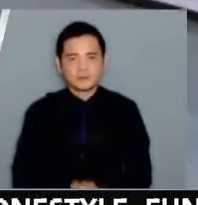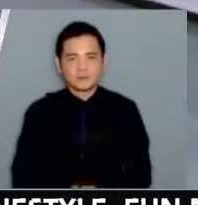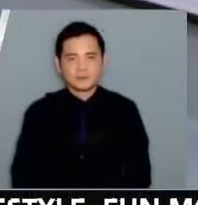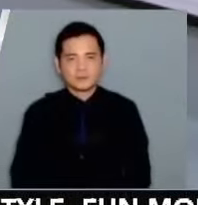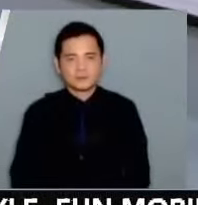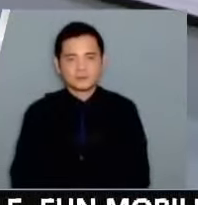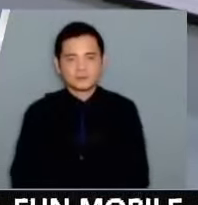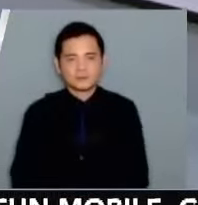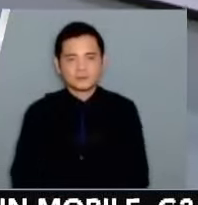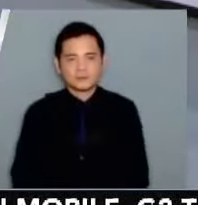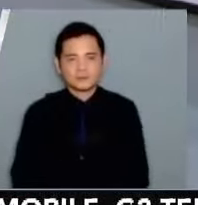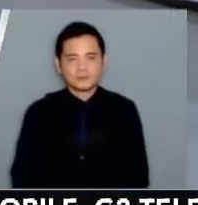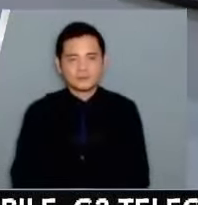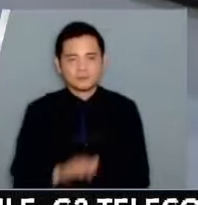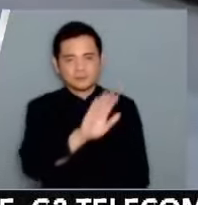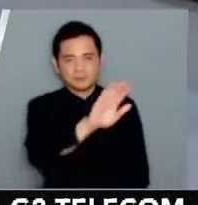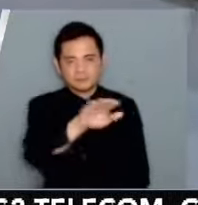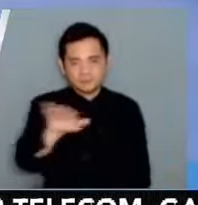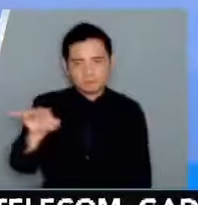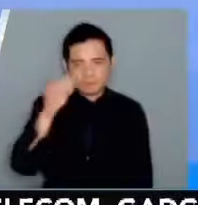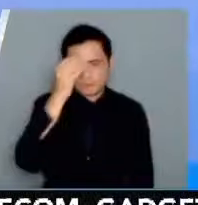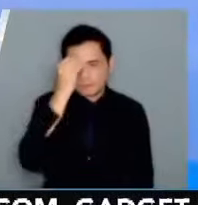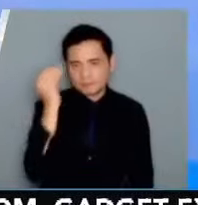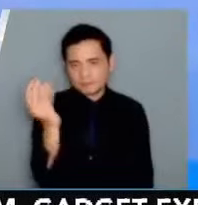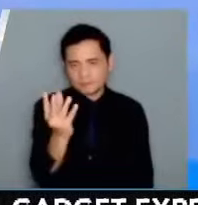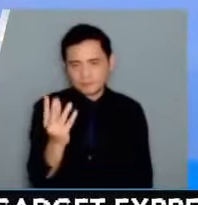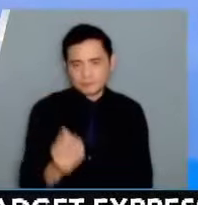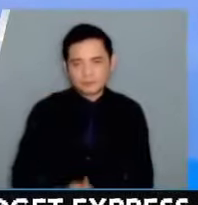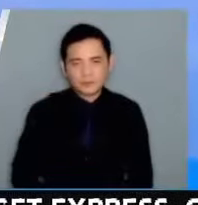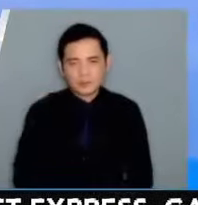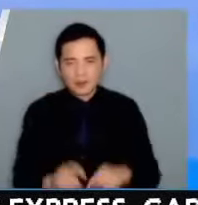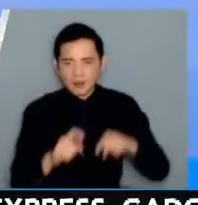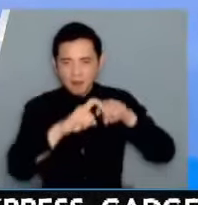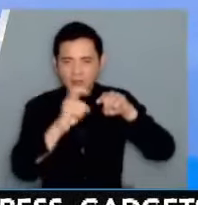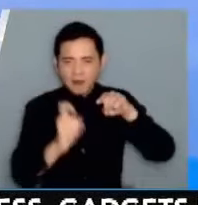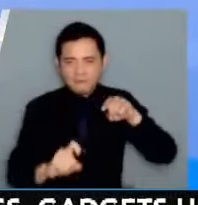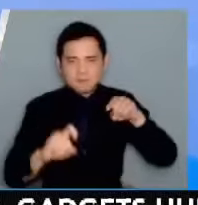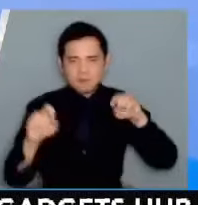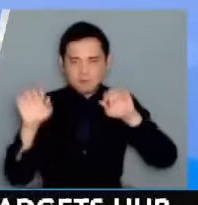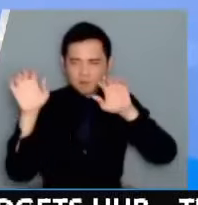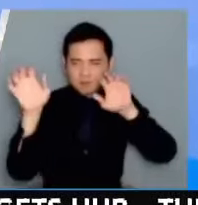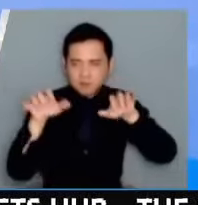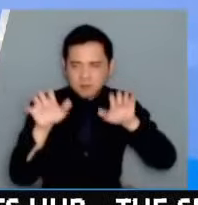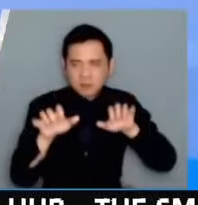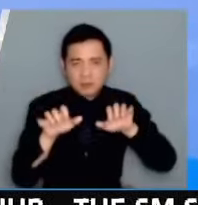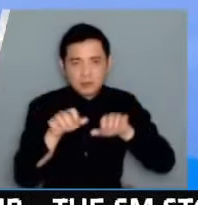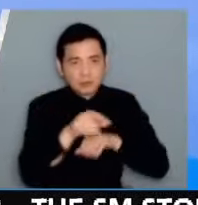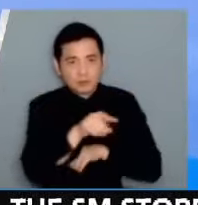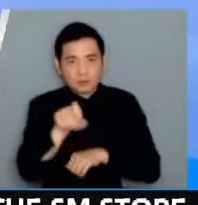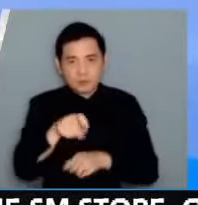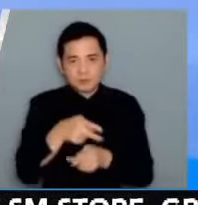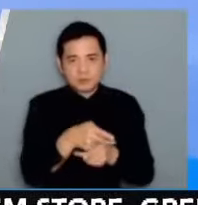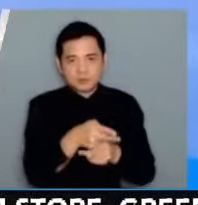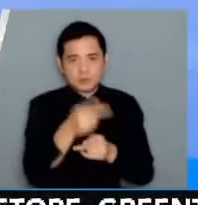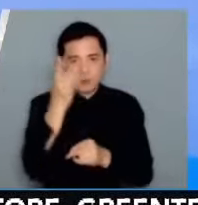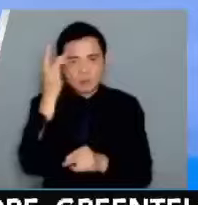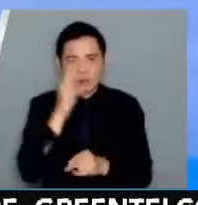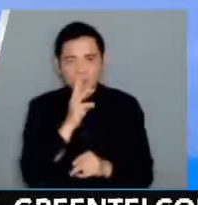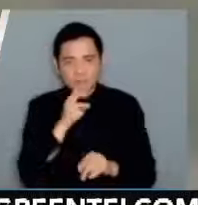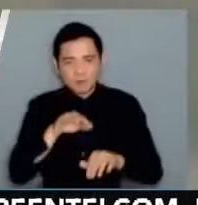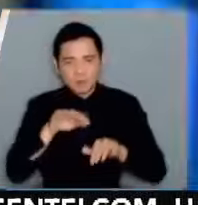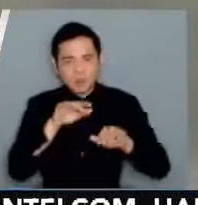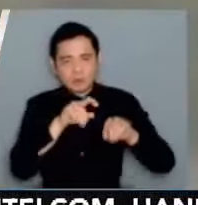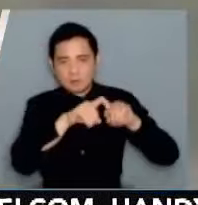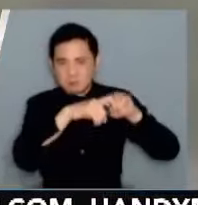samantala mga kapuso ngayong madalas po ang mga thunderstorm pinag-iingat ang lahat mula po sa posibleng pagtama ng kidlat sa